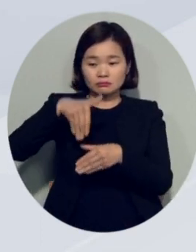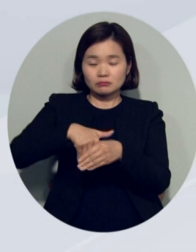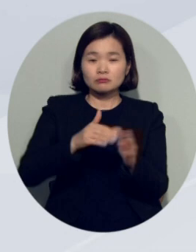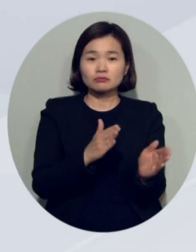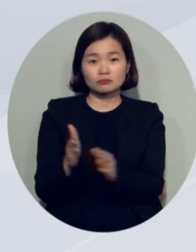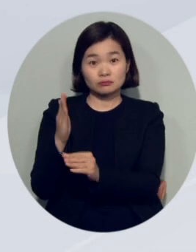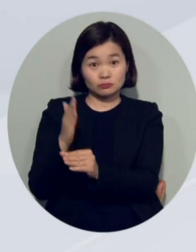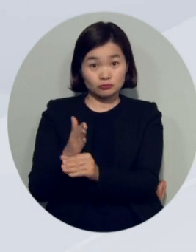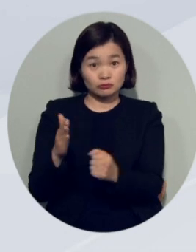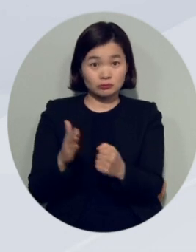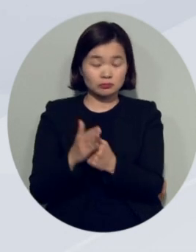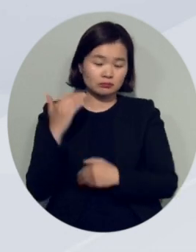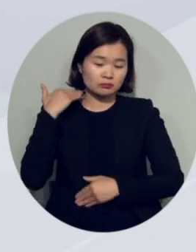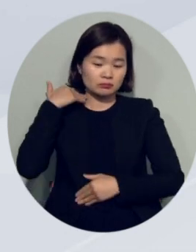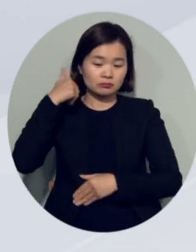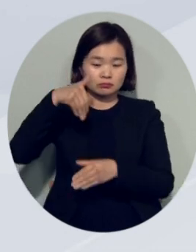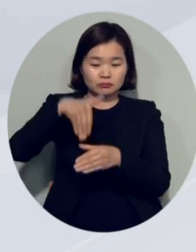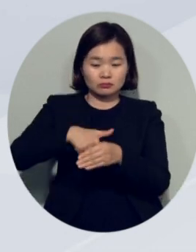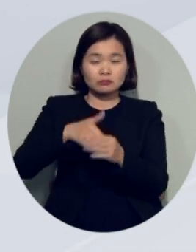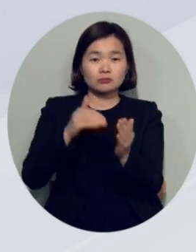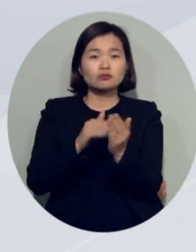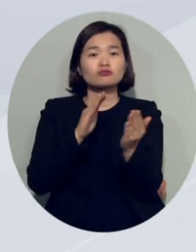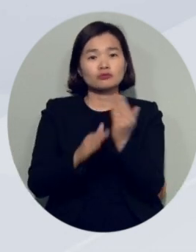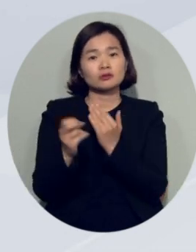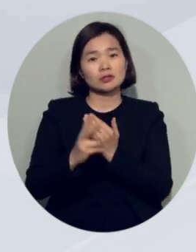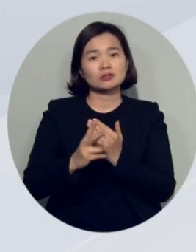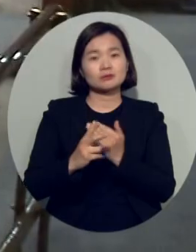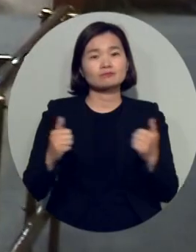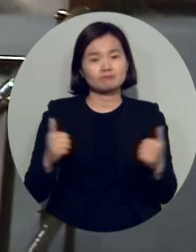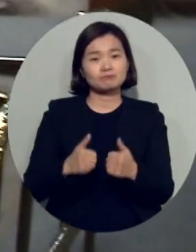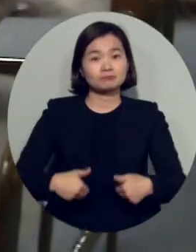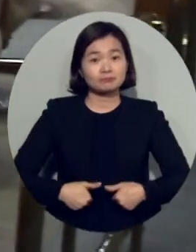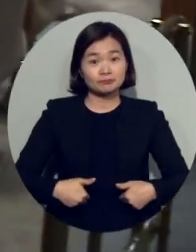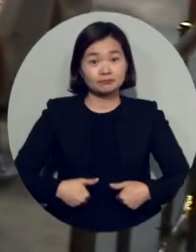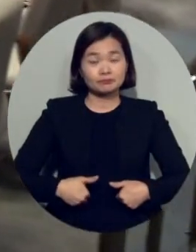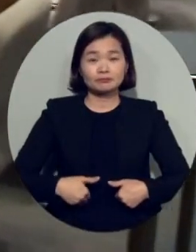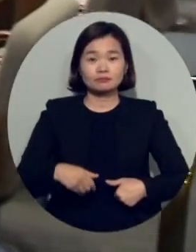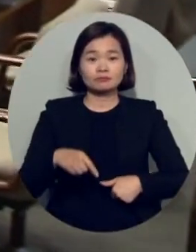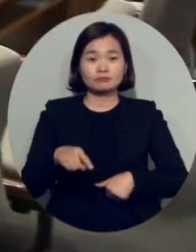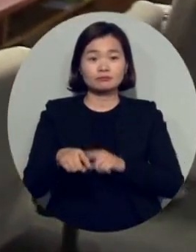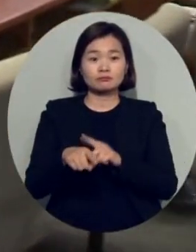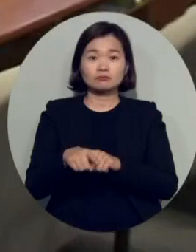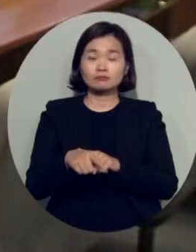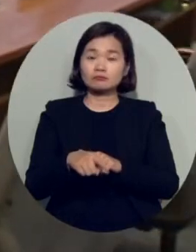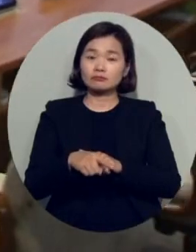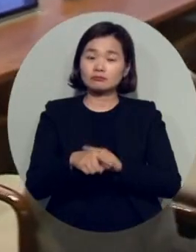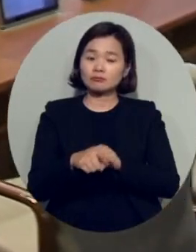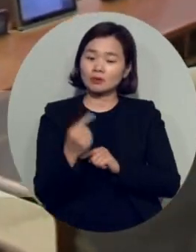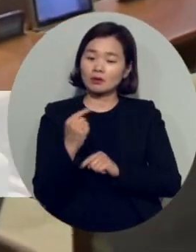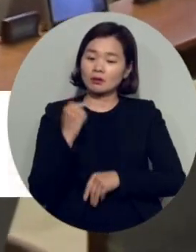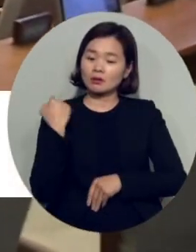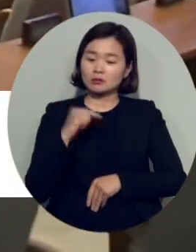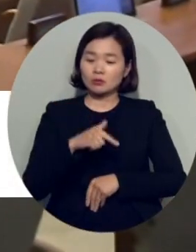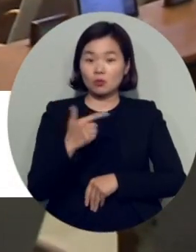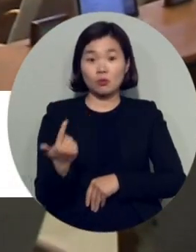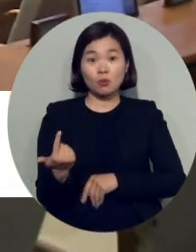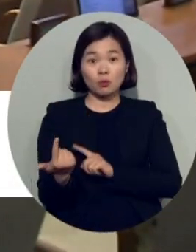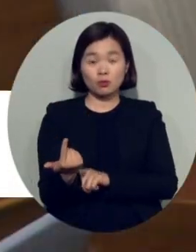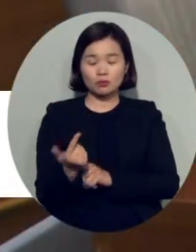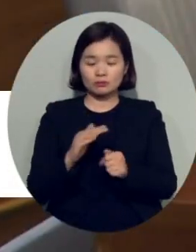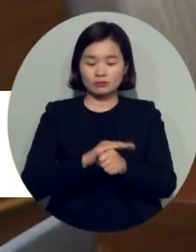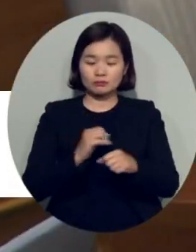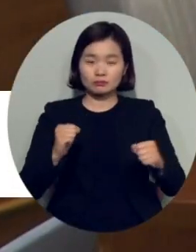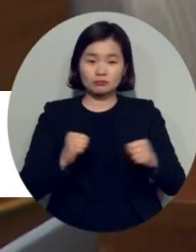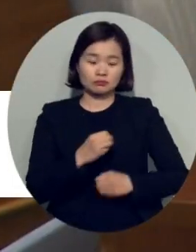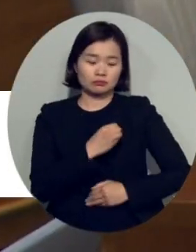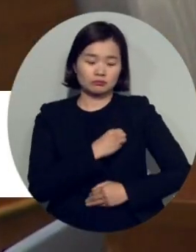때문에 대선 이후에나 다시 논의가 될 것 같습니다. 이 문제를 다루기 위해 오늘 오후 열기로 했던 경북